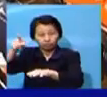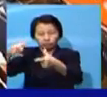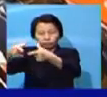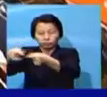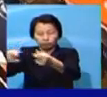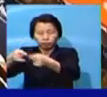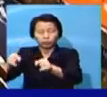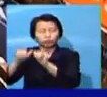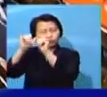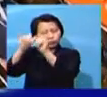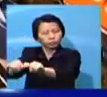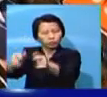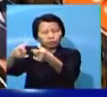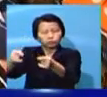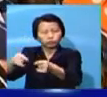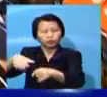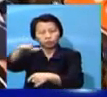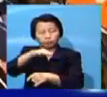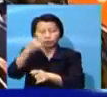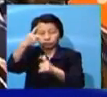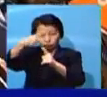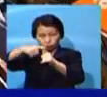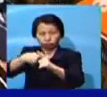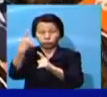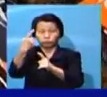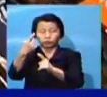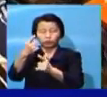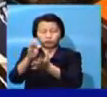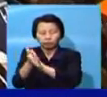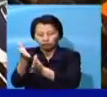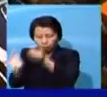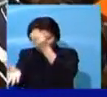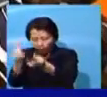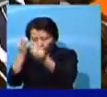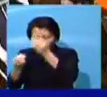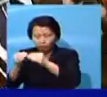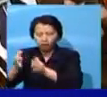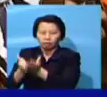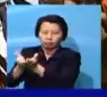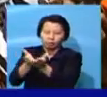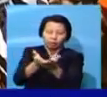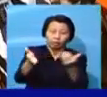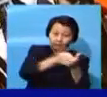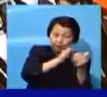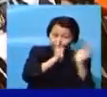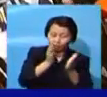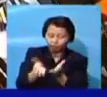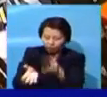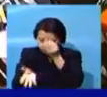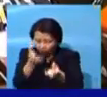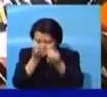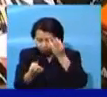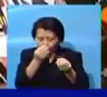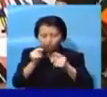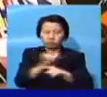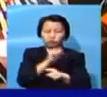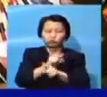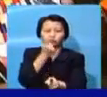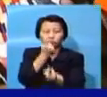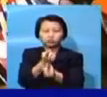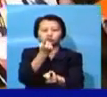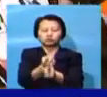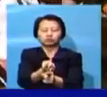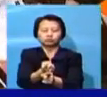telah berada di sana lebih kurang sebulan so jadi tempoh masa ini telah digunakan dengan sebaik